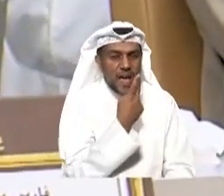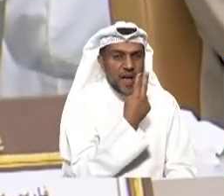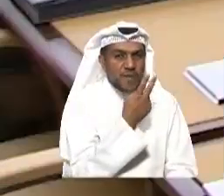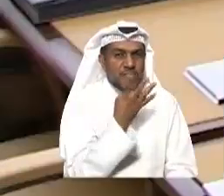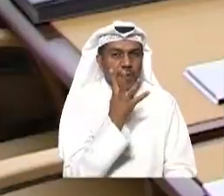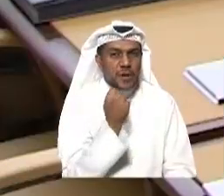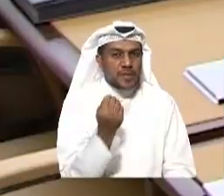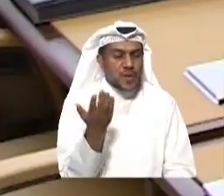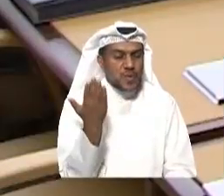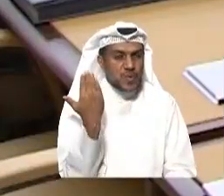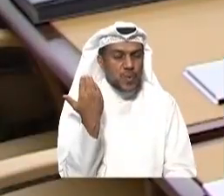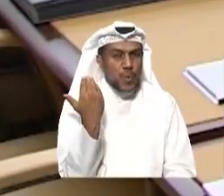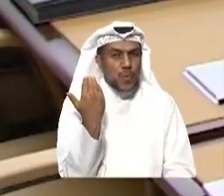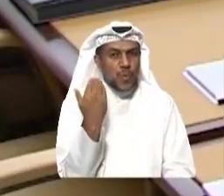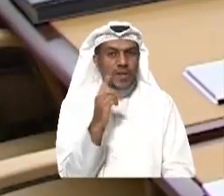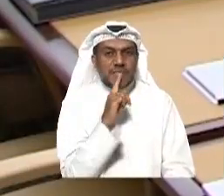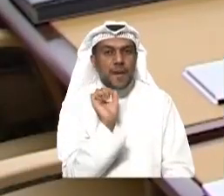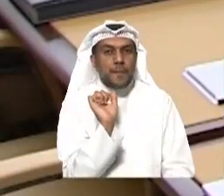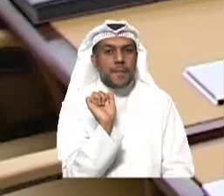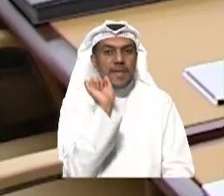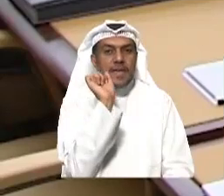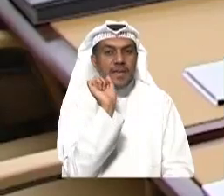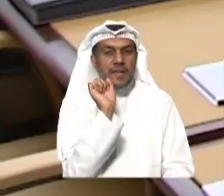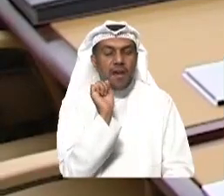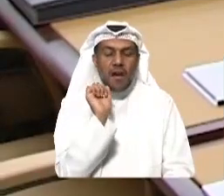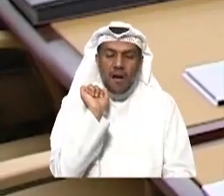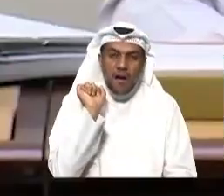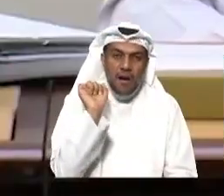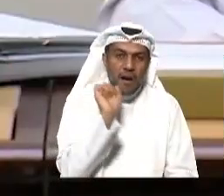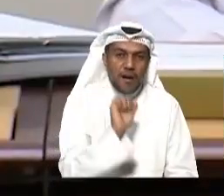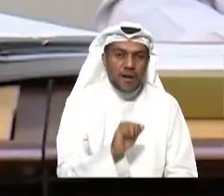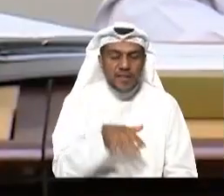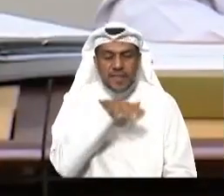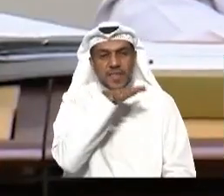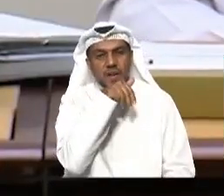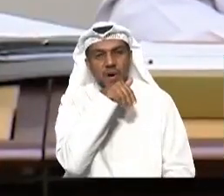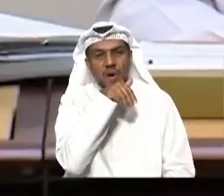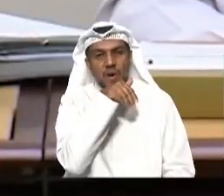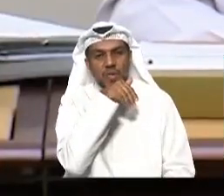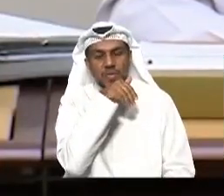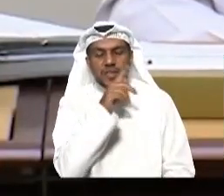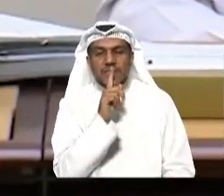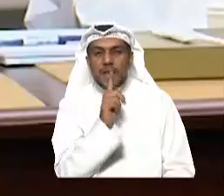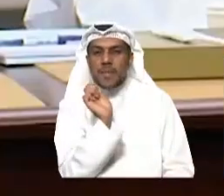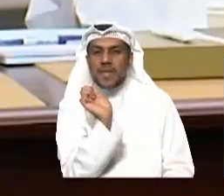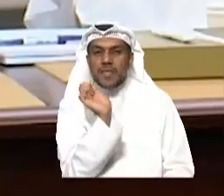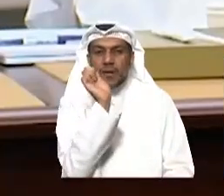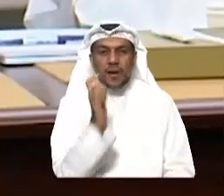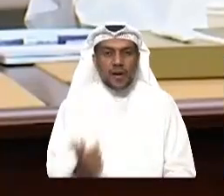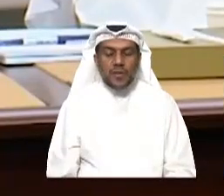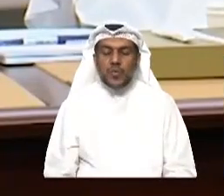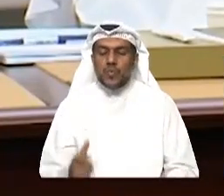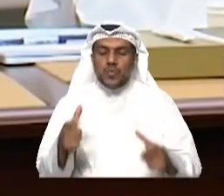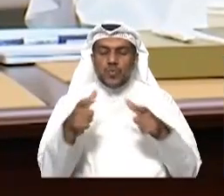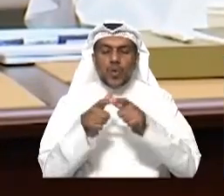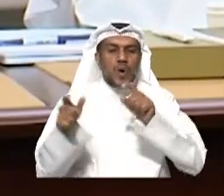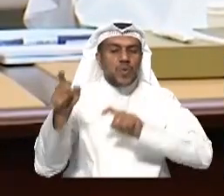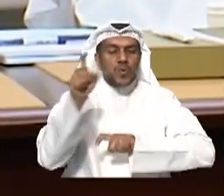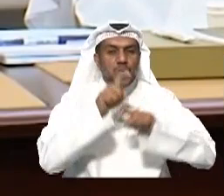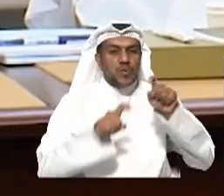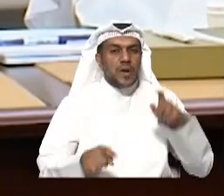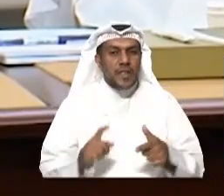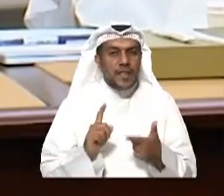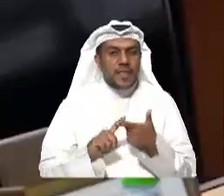بشان التامين الصحي على المواطنين المتقاعدين وكذلك البحث والتحقيق في تاخر